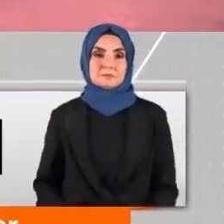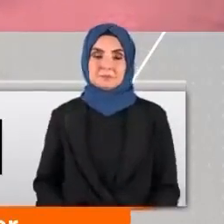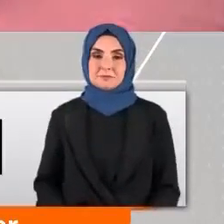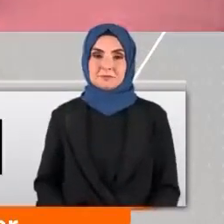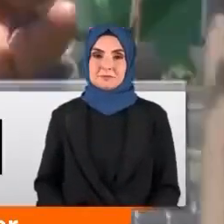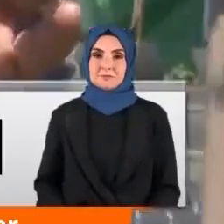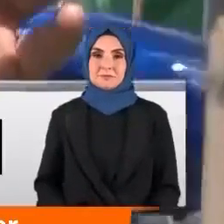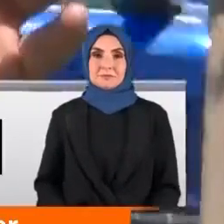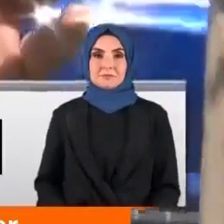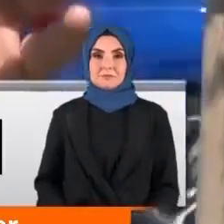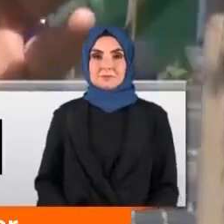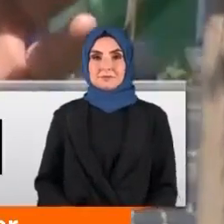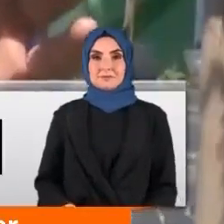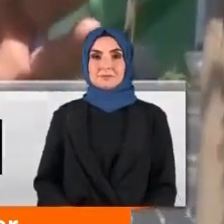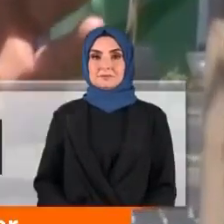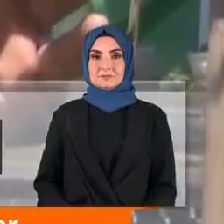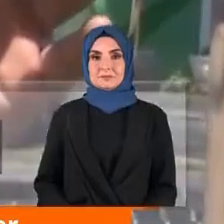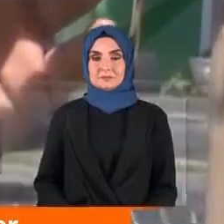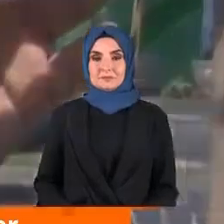2 ay sonra geri aldık.